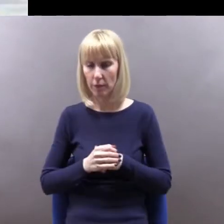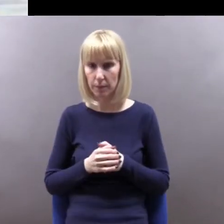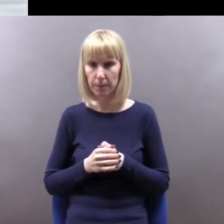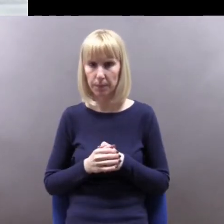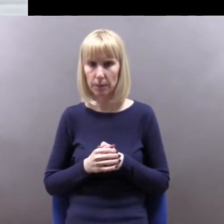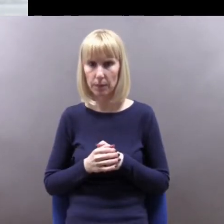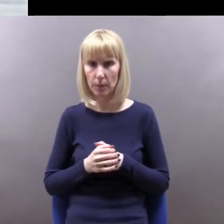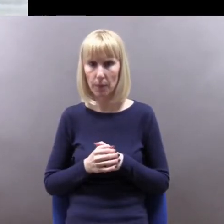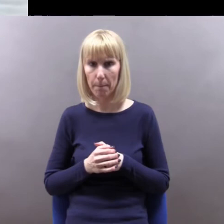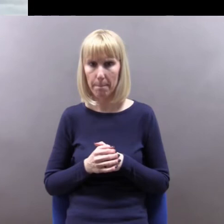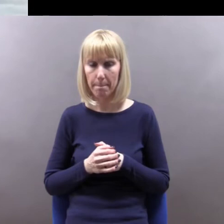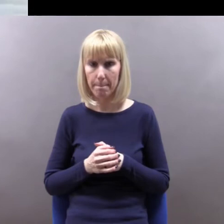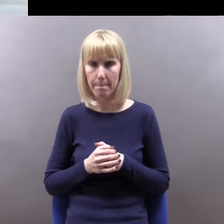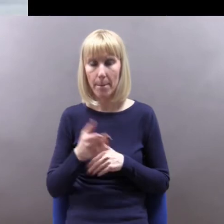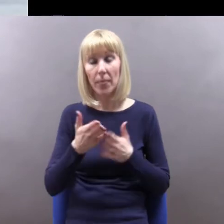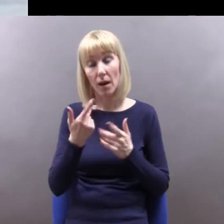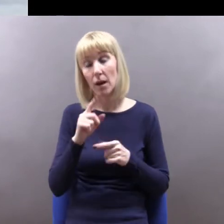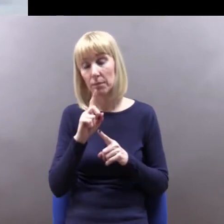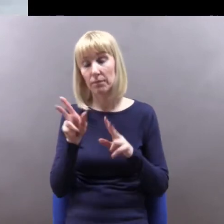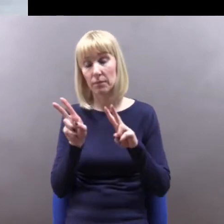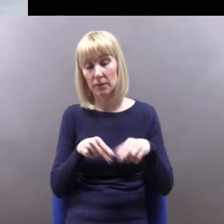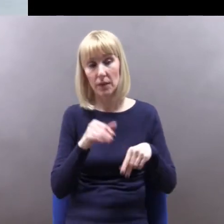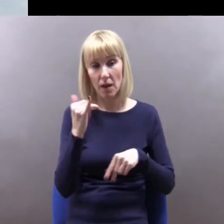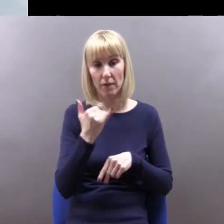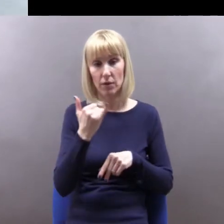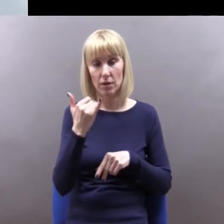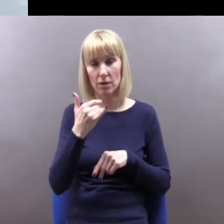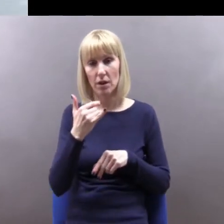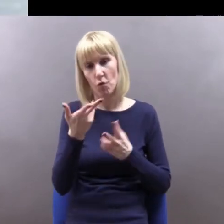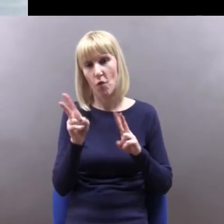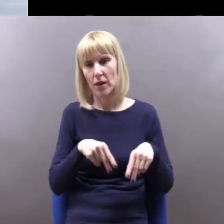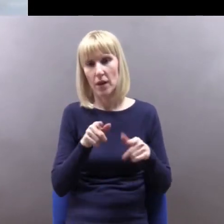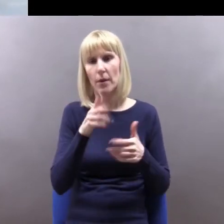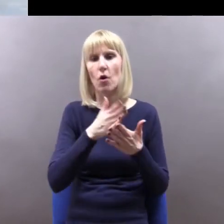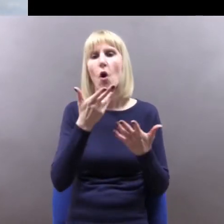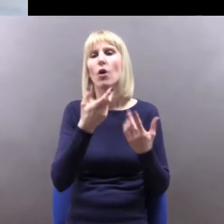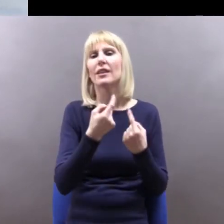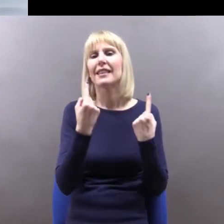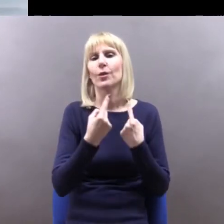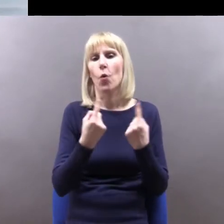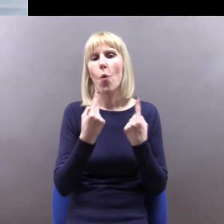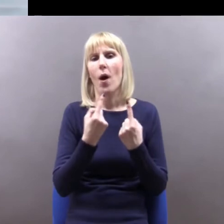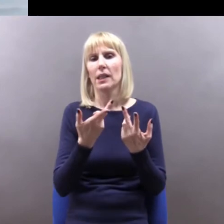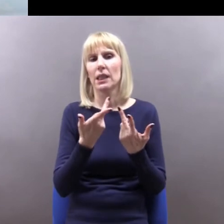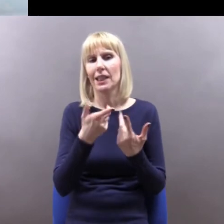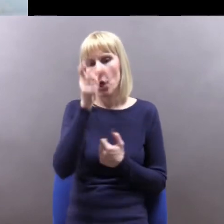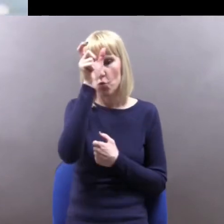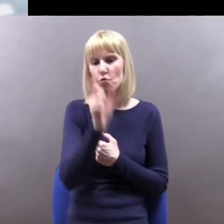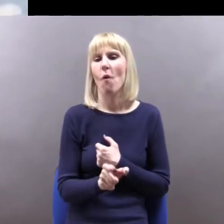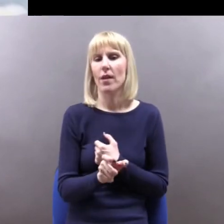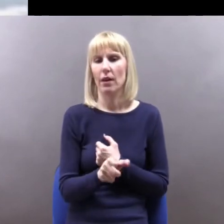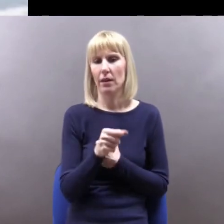Także jakby zawsze wracamy do tego momentu ludzkiego w tych urządzeniach, czyli